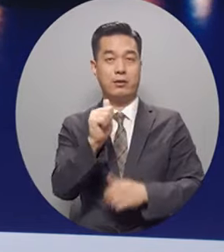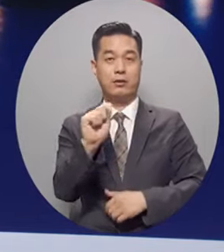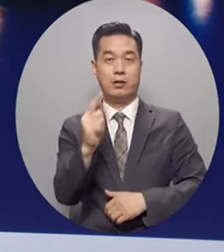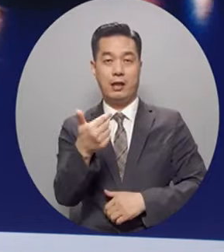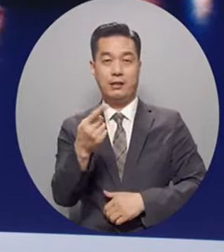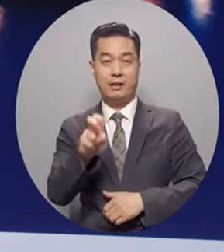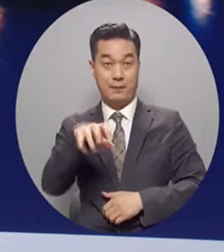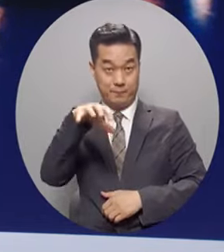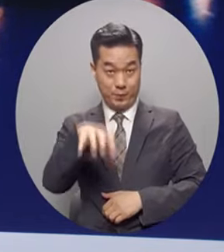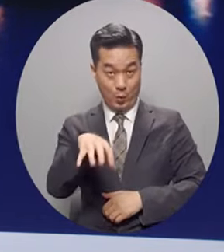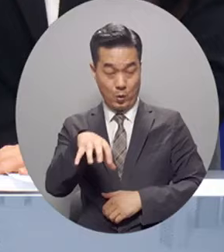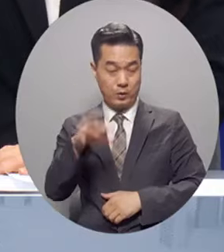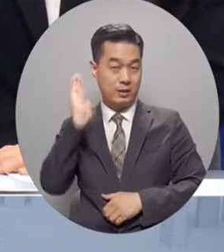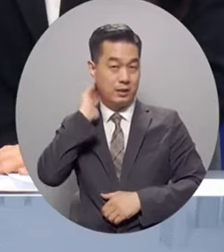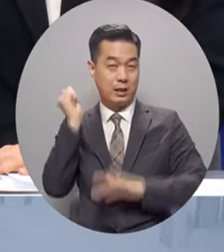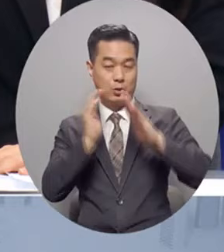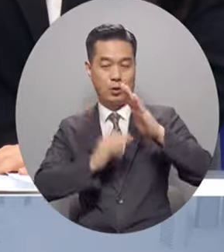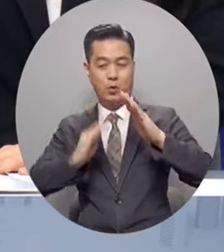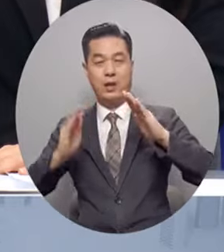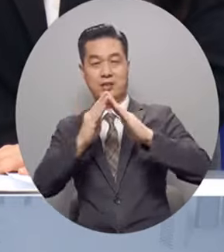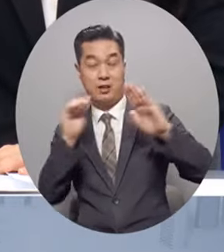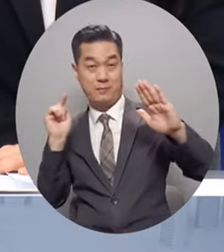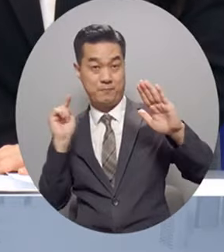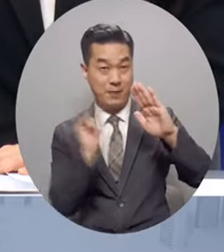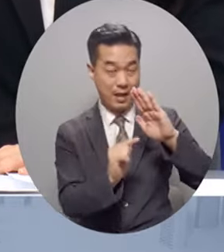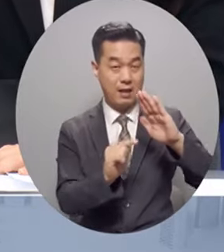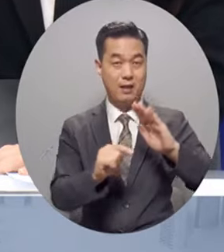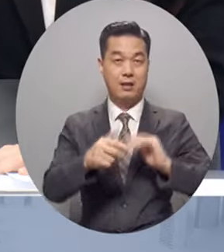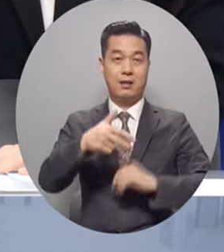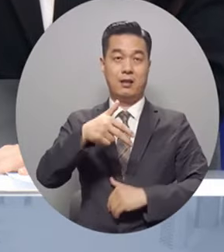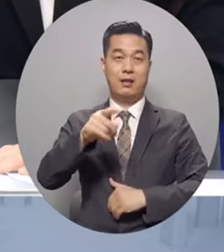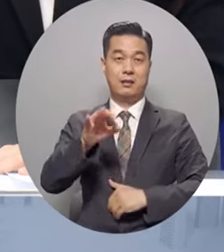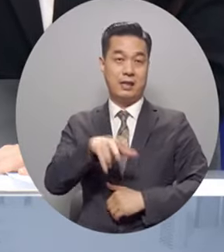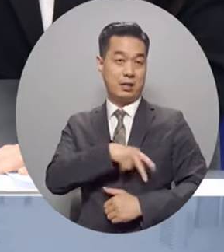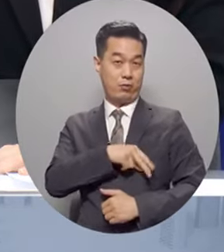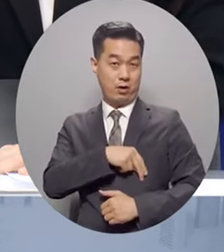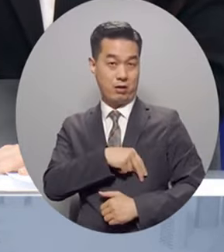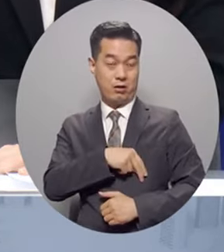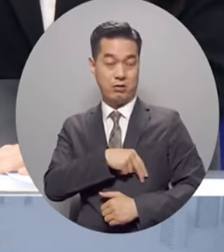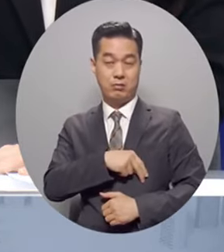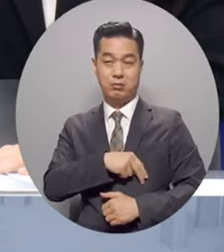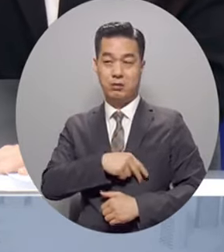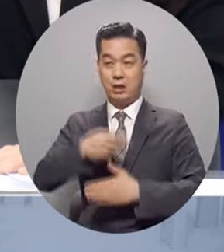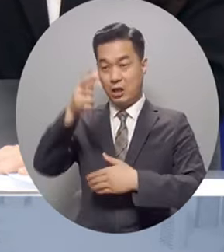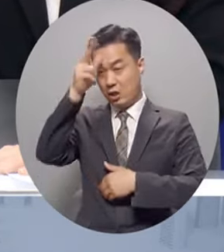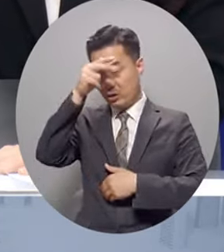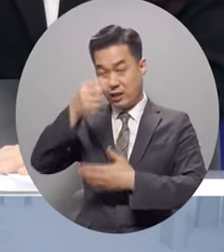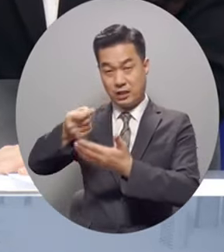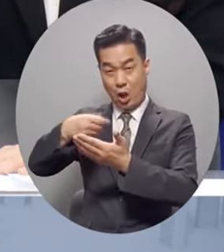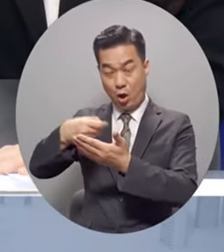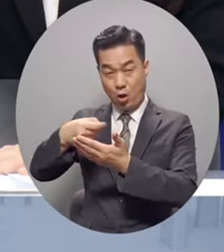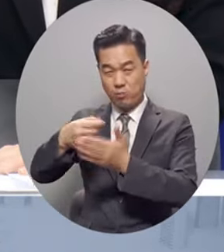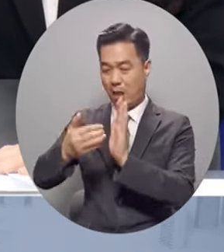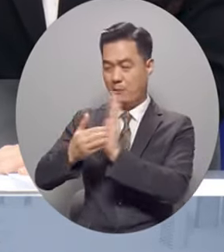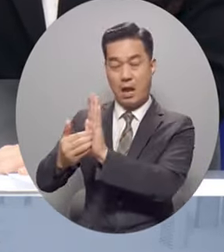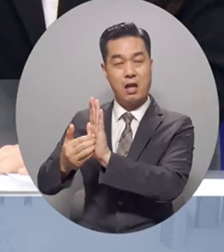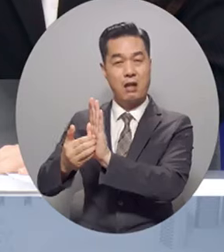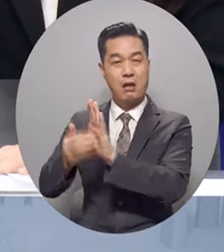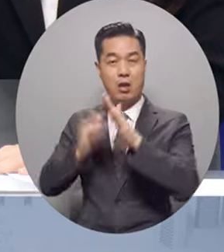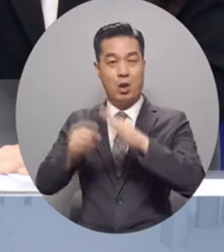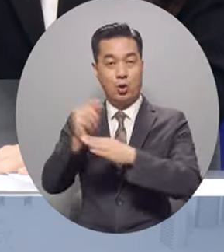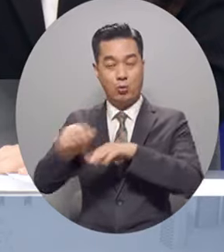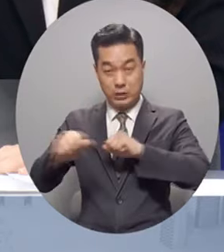찾았는데요 당시 집행하러 갔던 민주당 장연태 의원은 경찰들이 언론 취재도 맞고 또 공무 집행을 하러 간